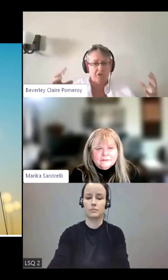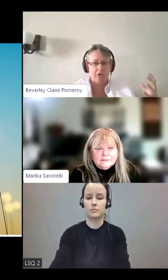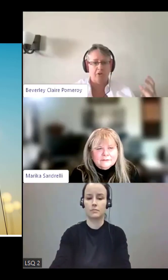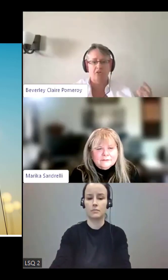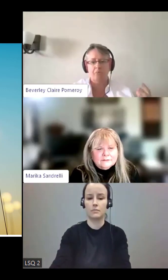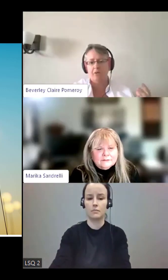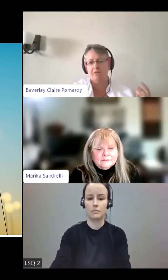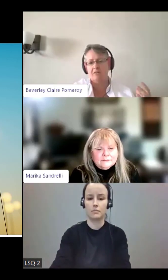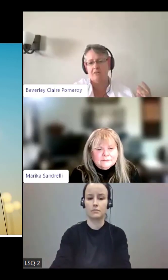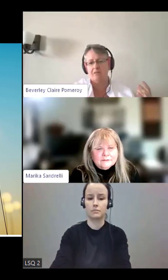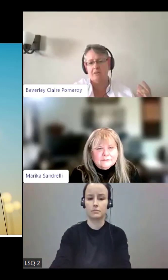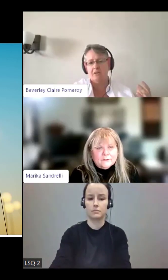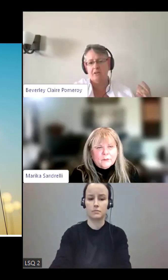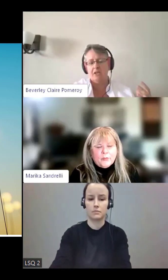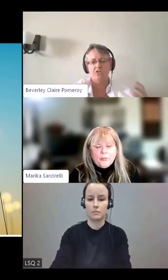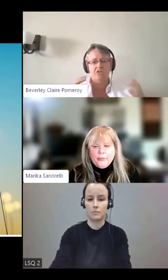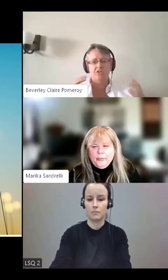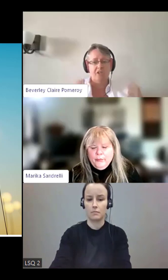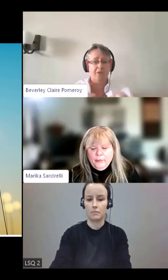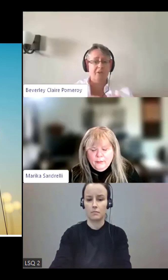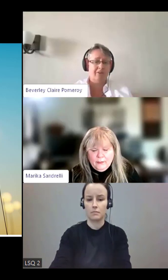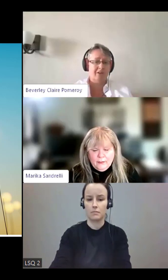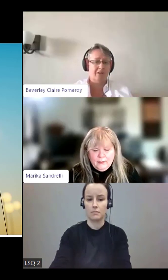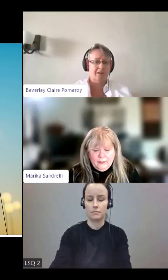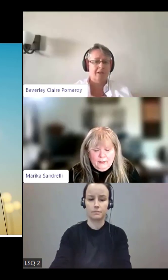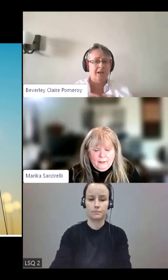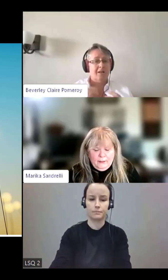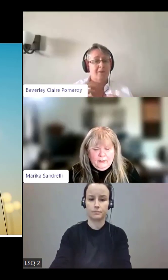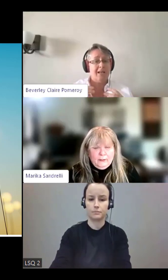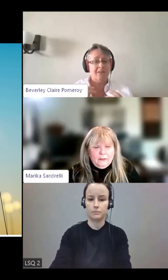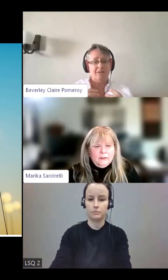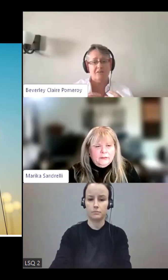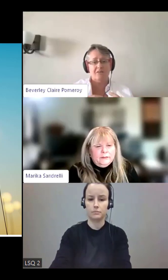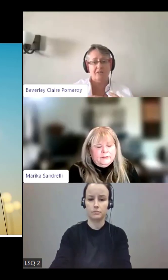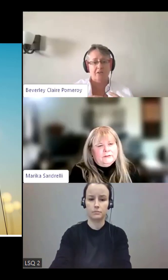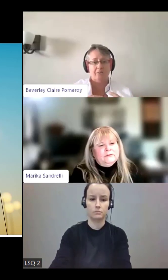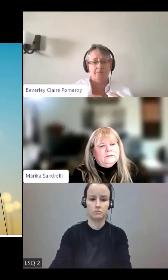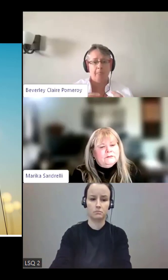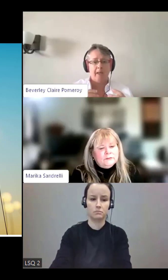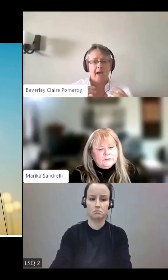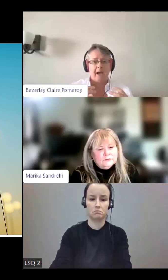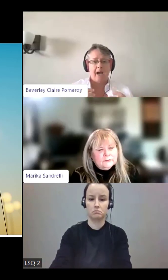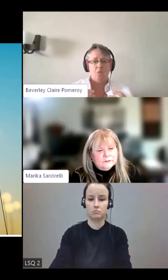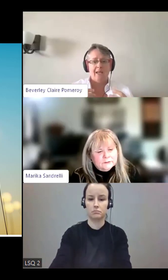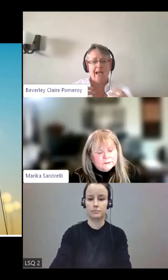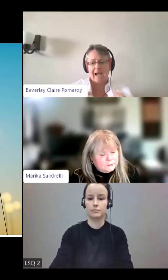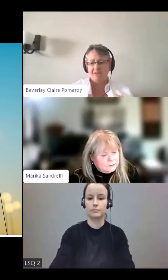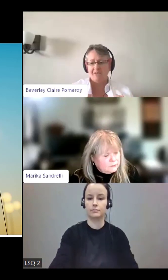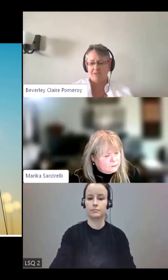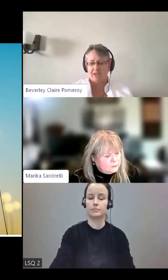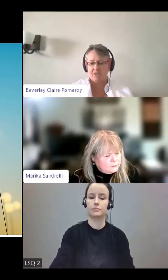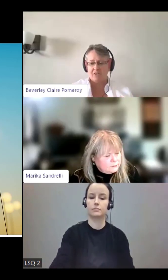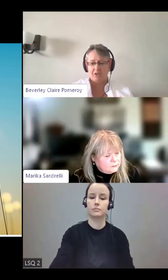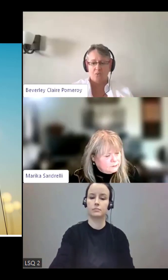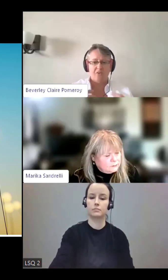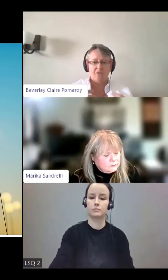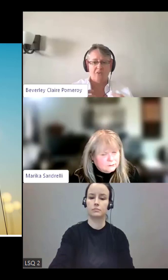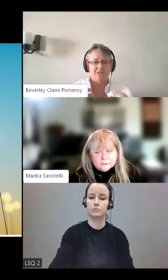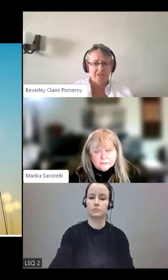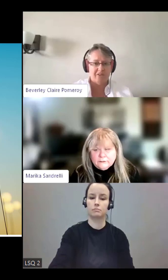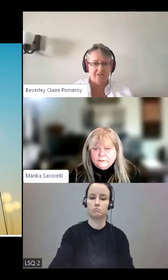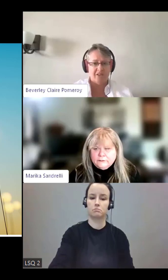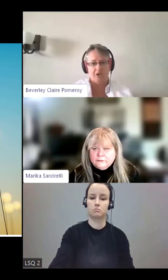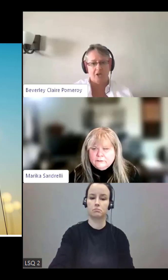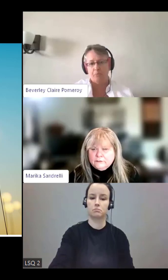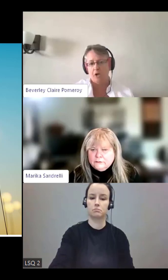nos expériences et ça a résonné, si on veut. Et j'ai commencé à considérer comment on active la résilience dans nos partenariats,